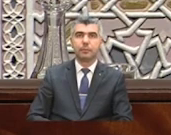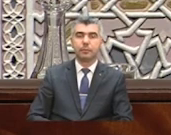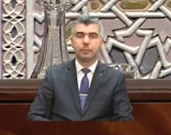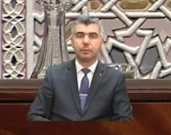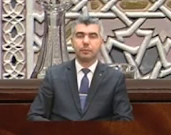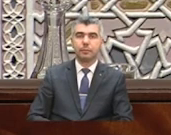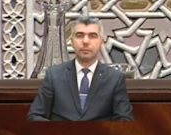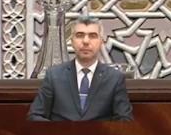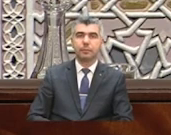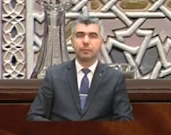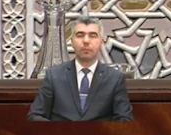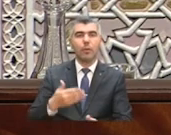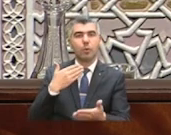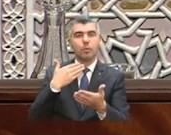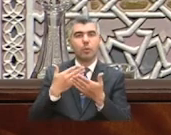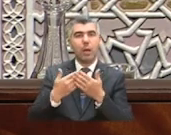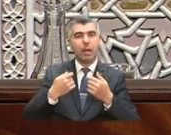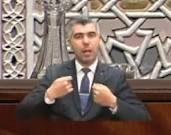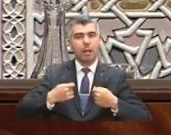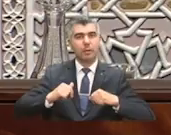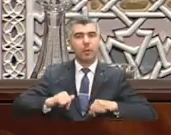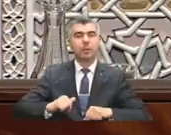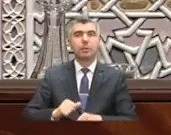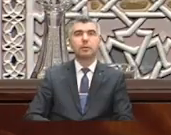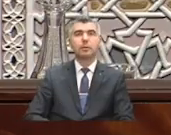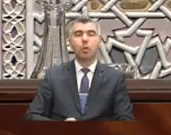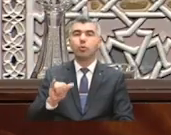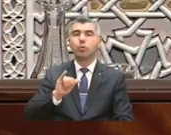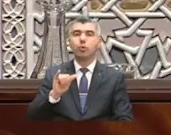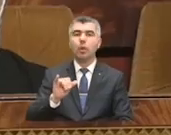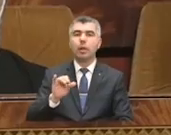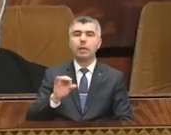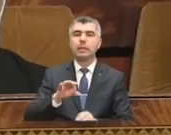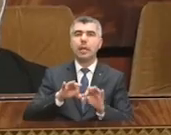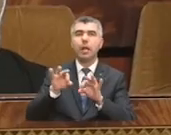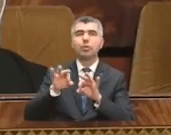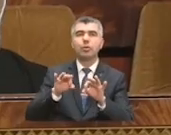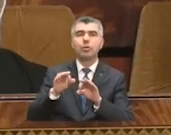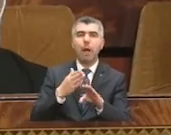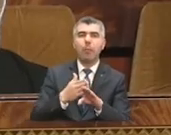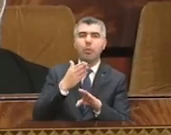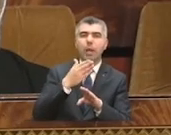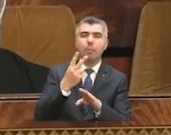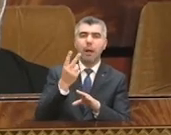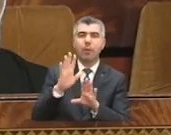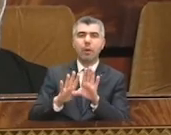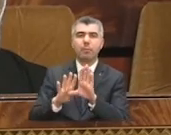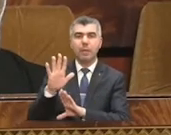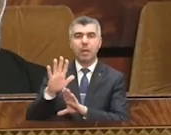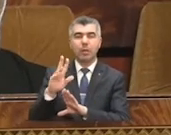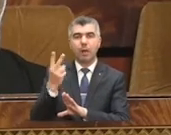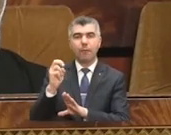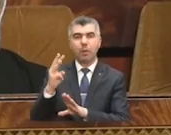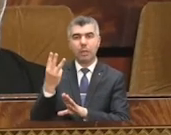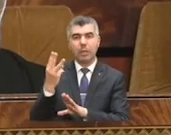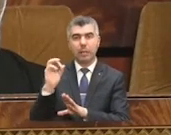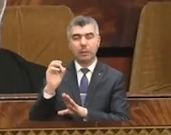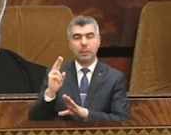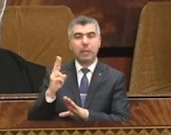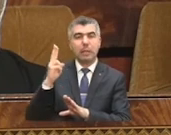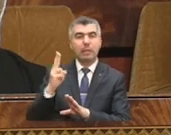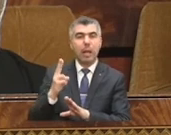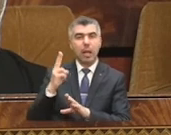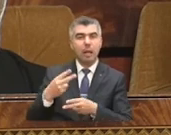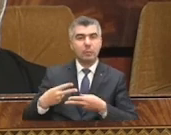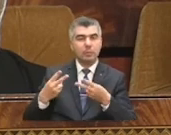تفضل سيد نائب. شكرا سيد الرئيس. سيد الوزير، ما مآل الاستراتيجية المندمجة 2015-2030 التي تم إطلاقها